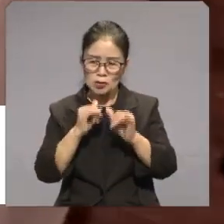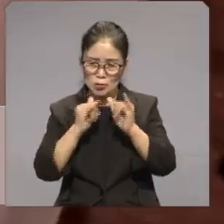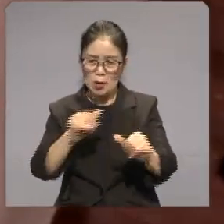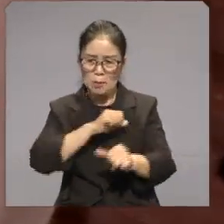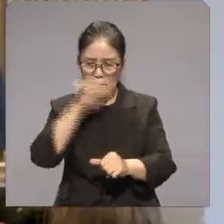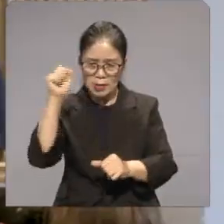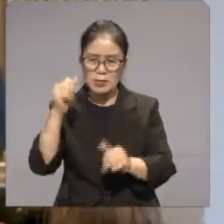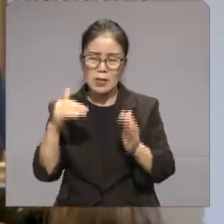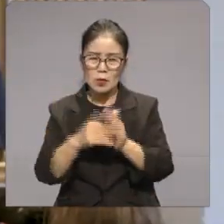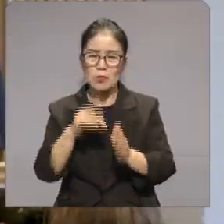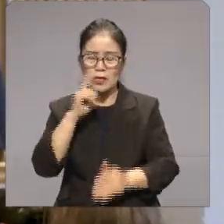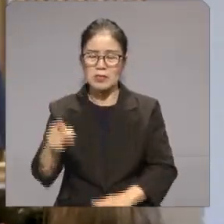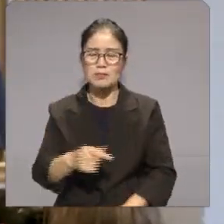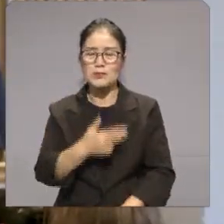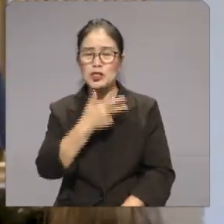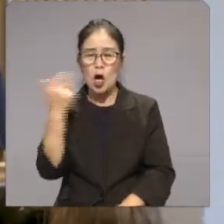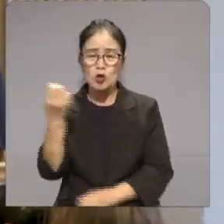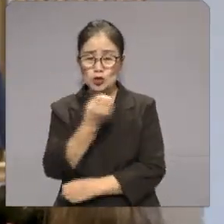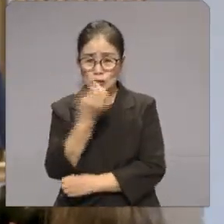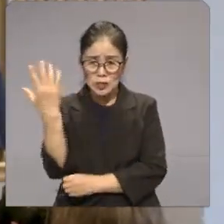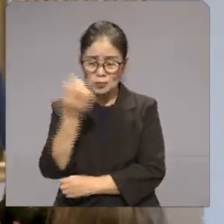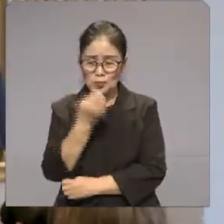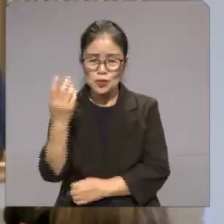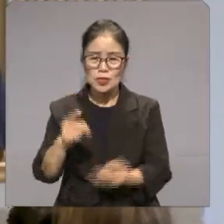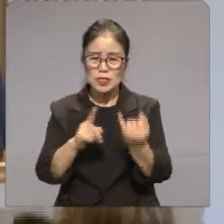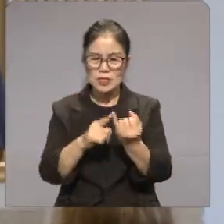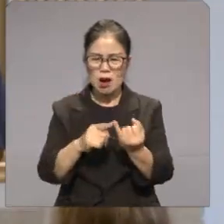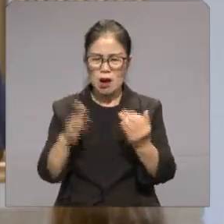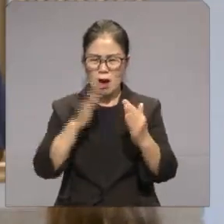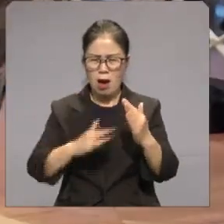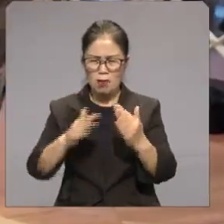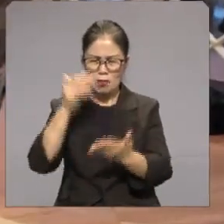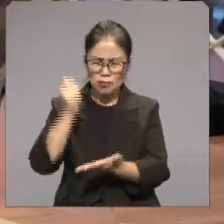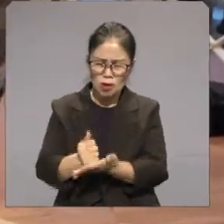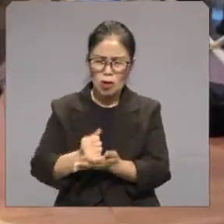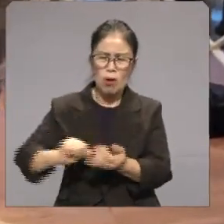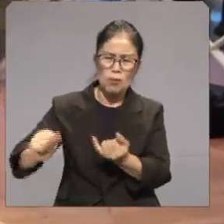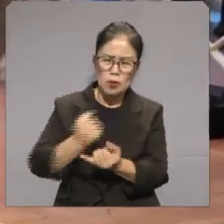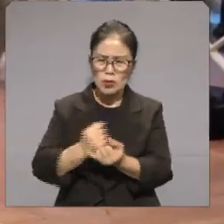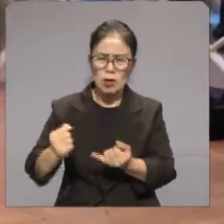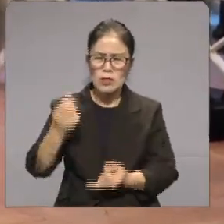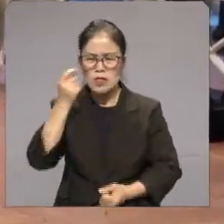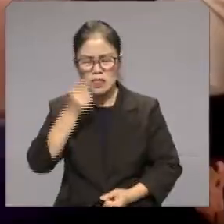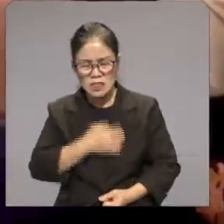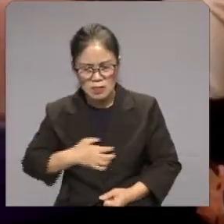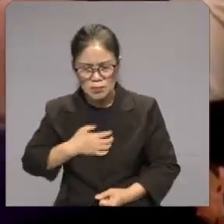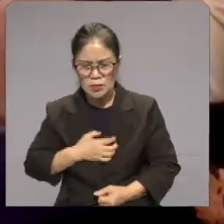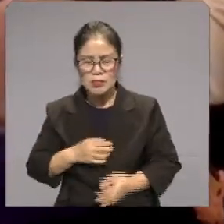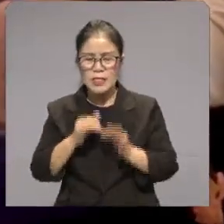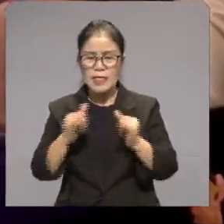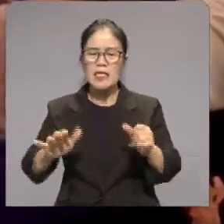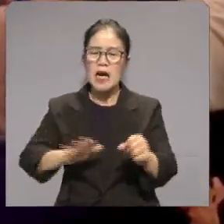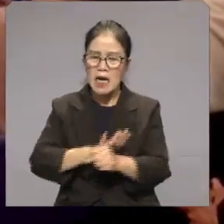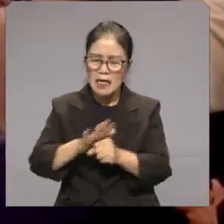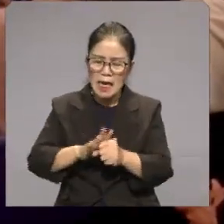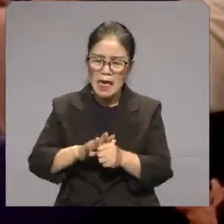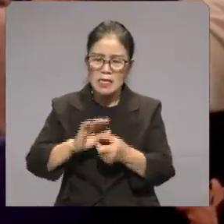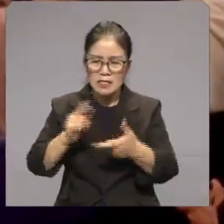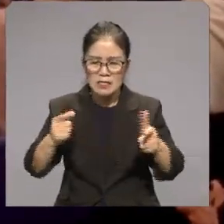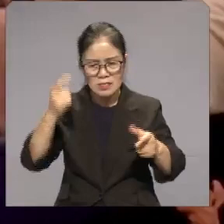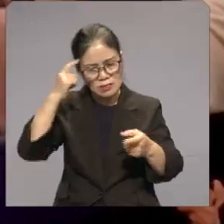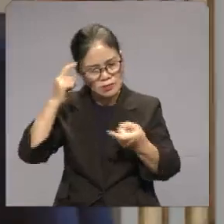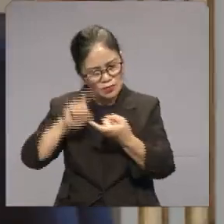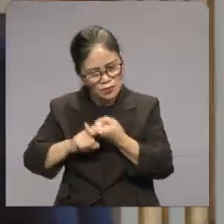보도했습니다. 영국 일간 가디언은 그가 가부장제와 폭력, 슬픔, 그리고 인간애 등의 주제를 탐구해 왔다고